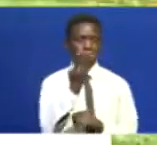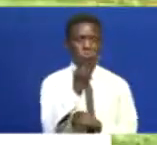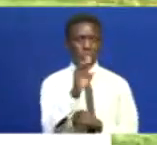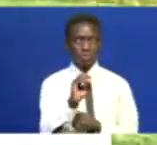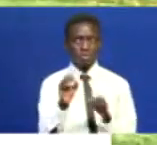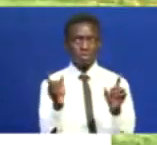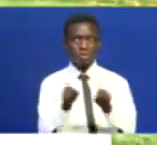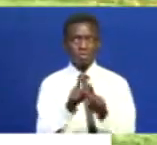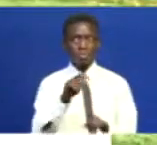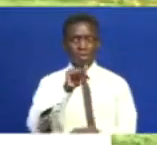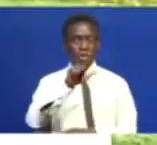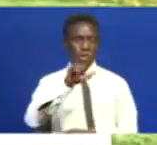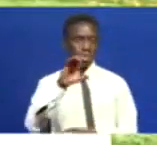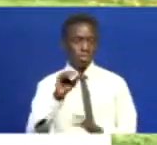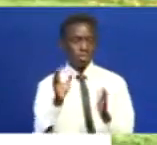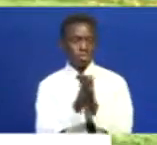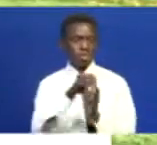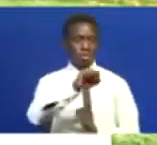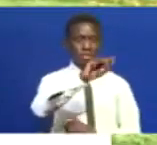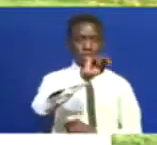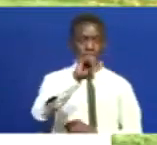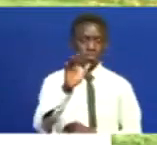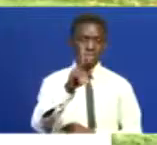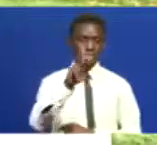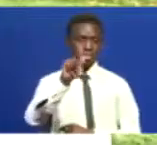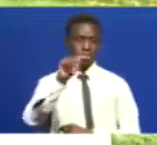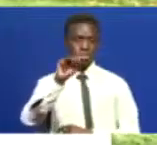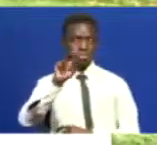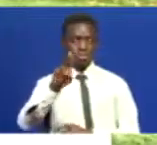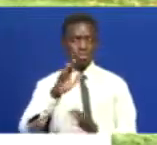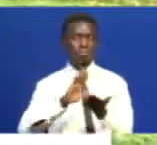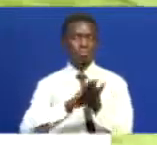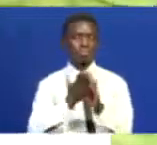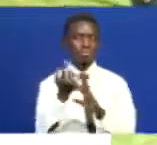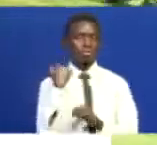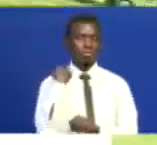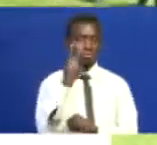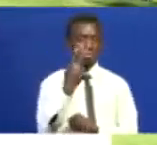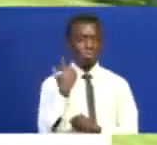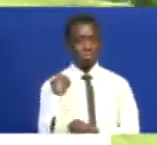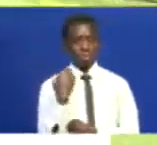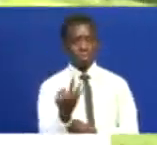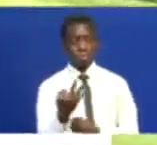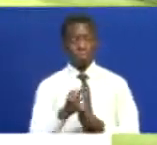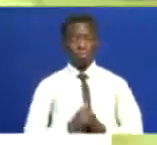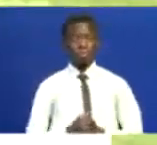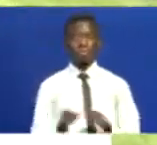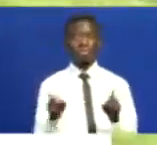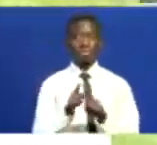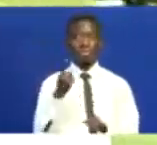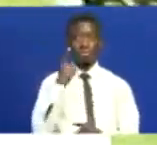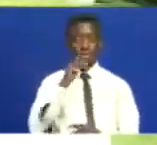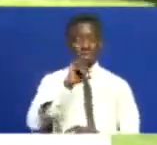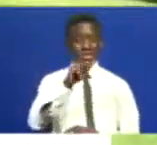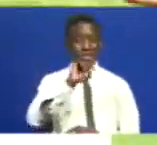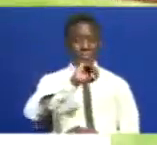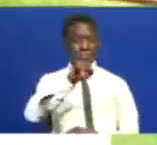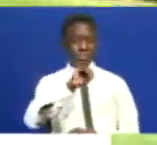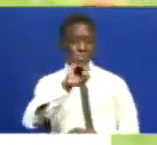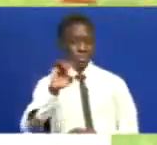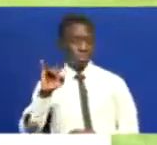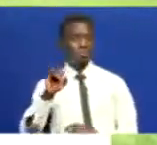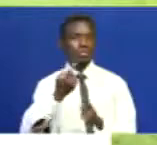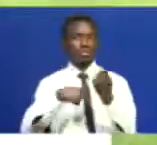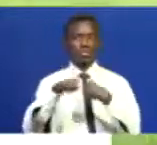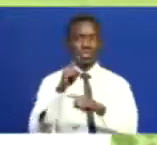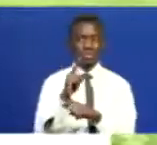Omar Lewa na Sami Kamau wakiridhika na nafasi za pili na tatu mtawalia. Jangli alishinda taji la wanawake kwa